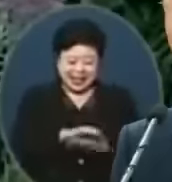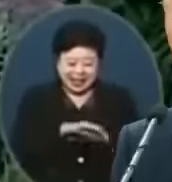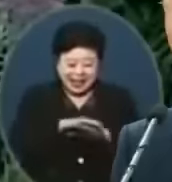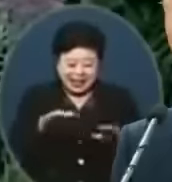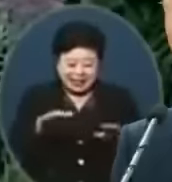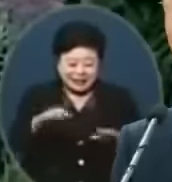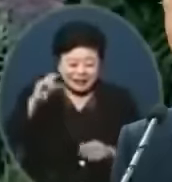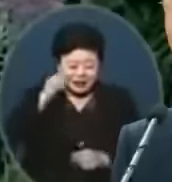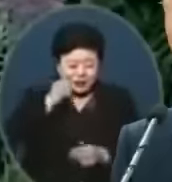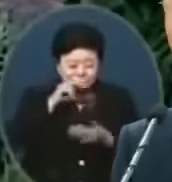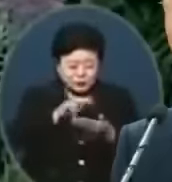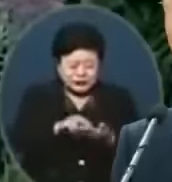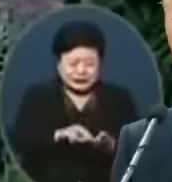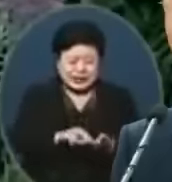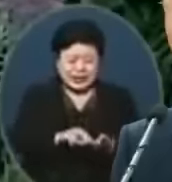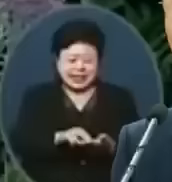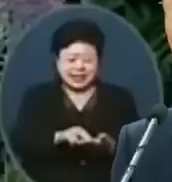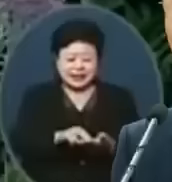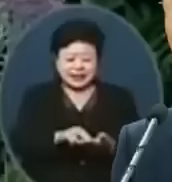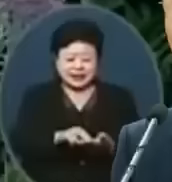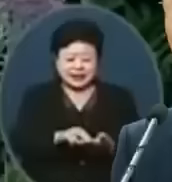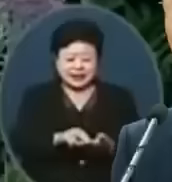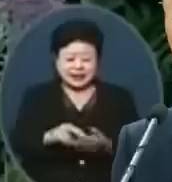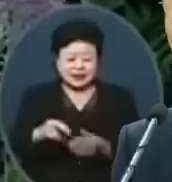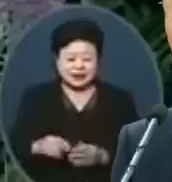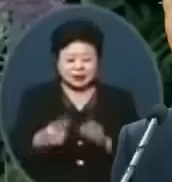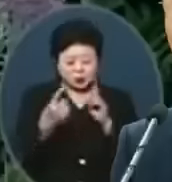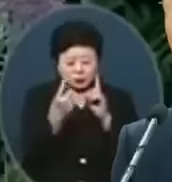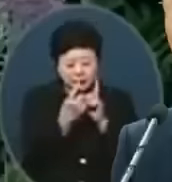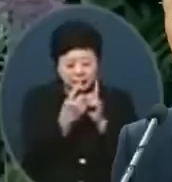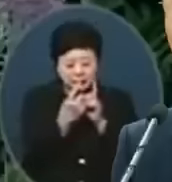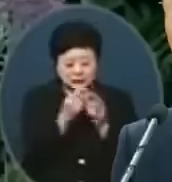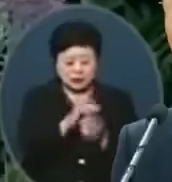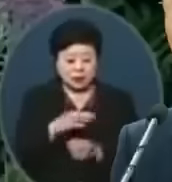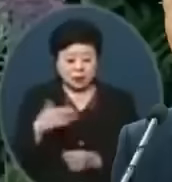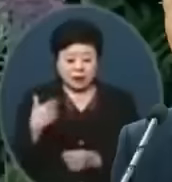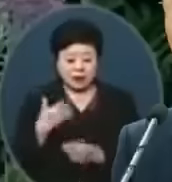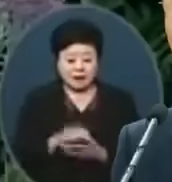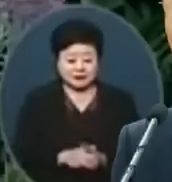해결하기 어려운 문제가 부딪혀 올지 상상 못합니다.